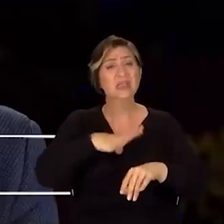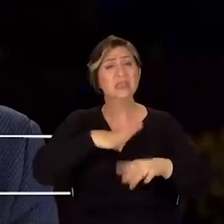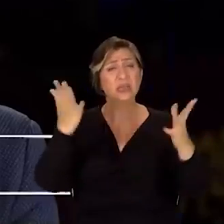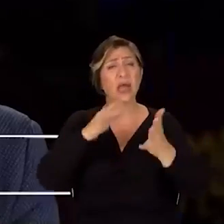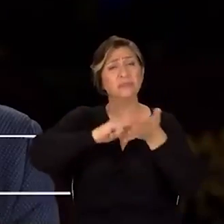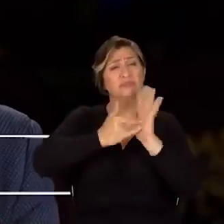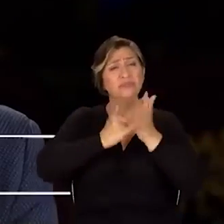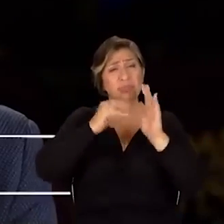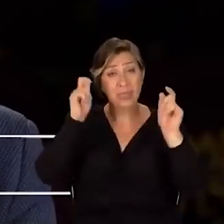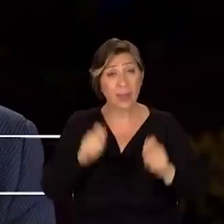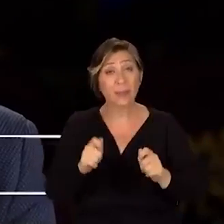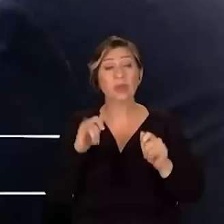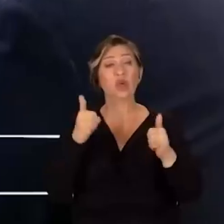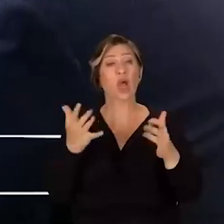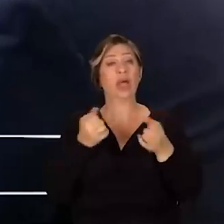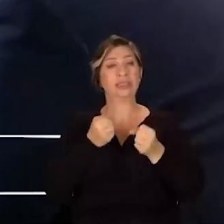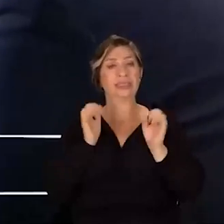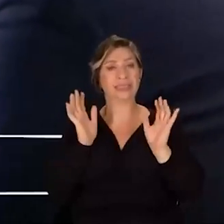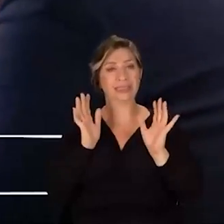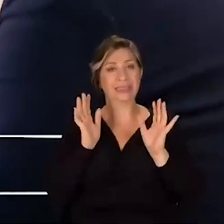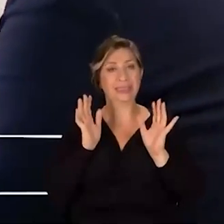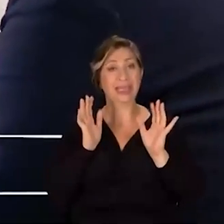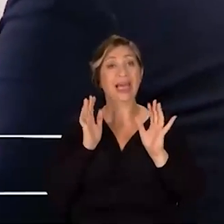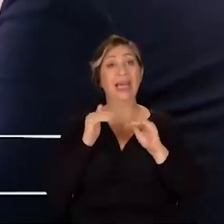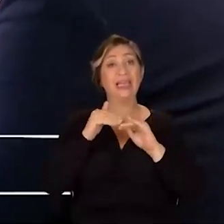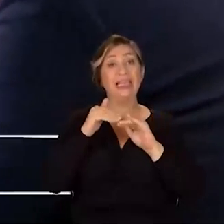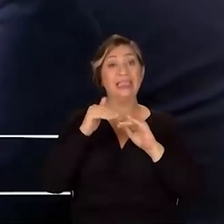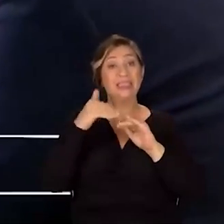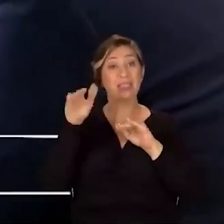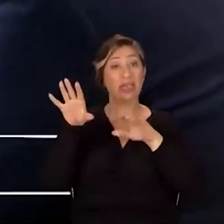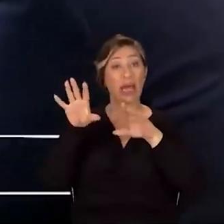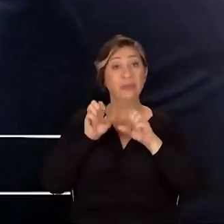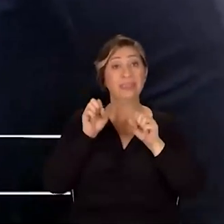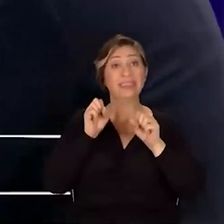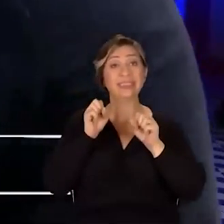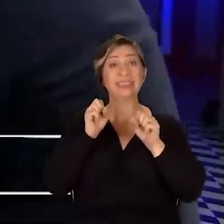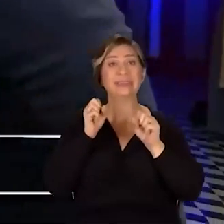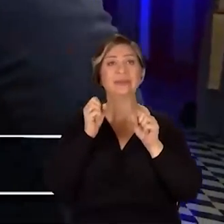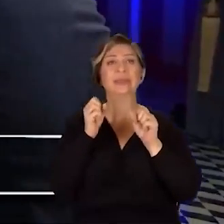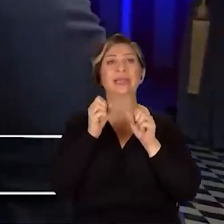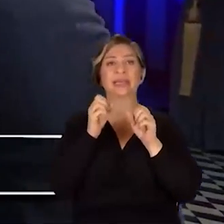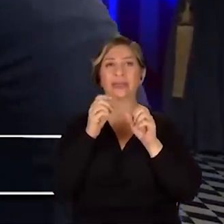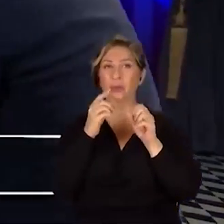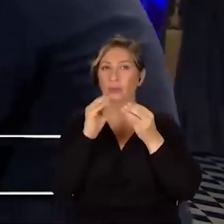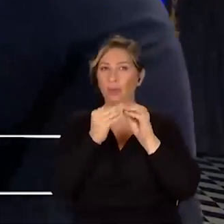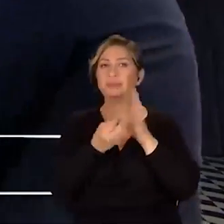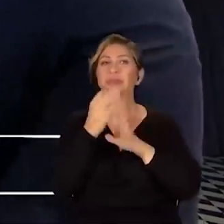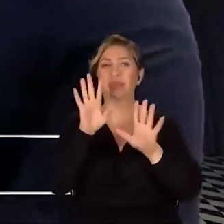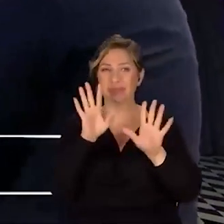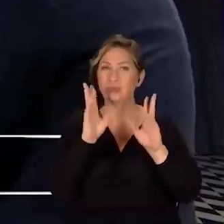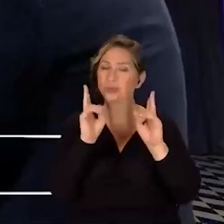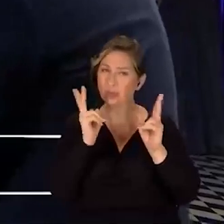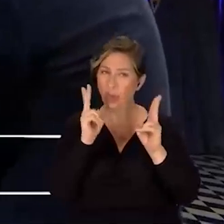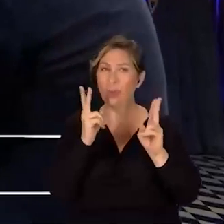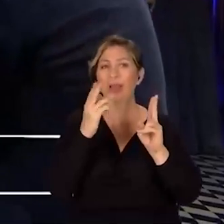diyet yapın, kesinlikle kilo alırsınız. Aman hocam dışarıdan alınması bu etkiyi yaratmaz diye belirtelim. Yok tabii ki. Tabii ki. Kesinlikle öyle normal, değil.